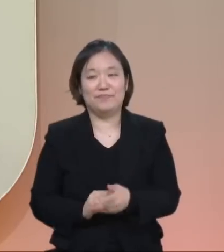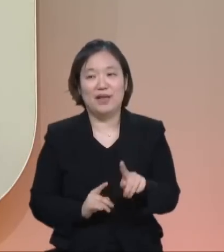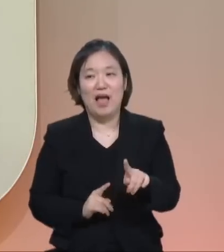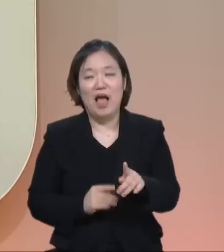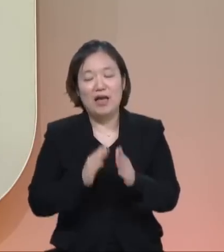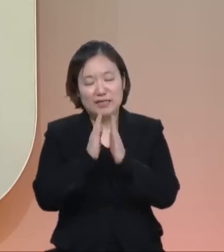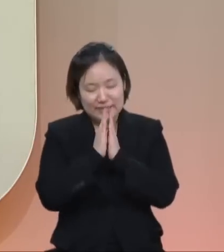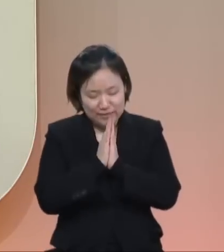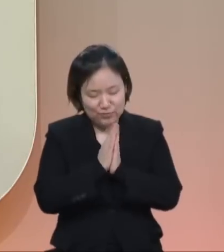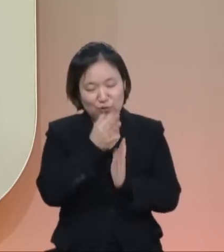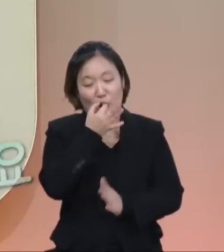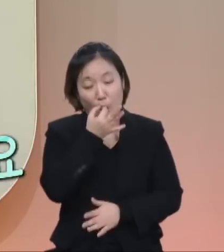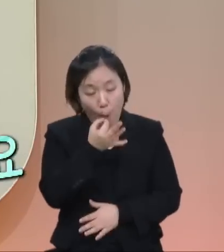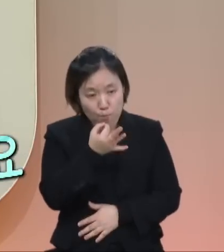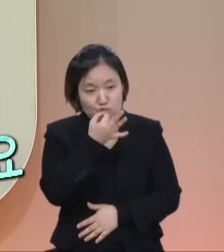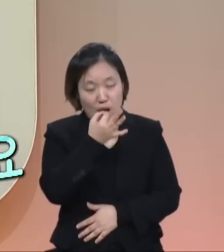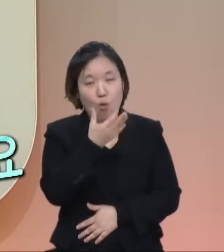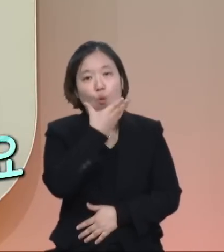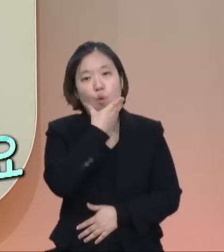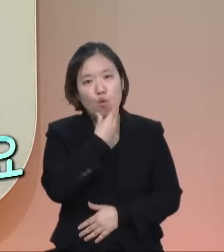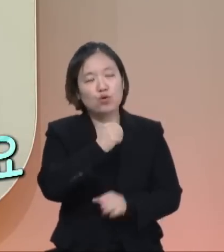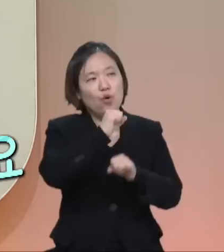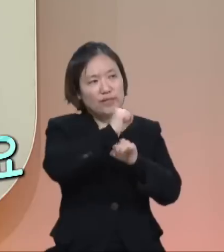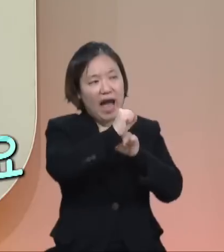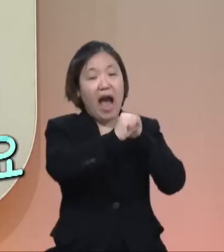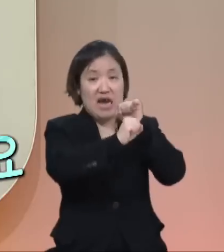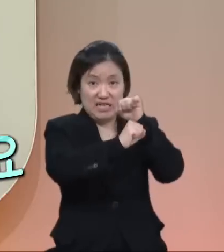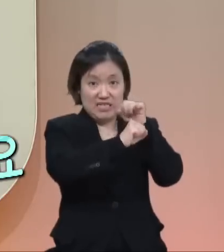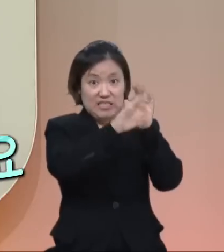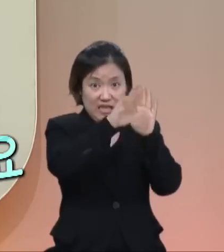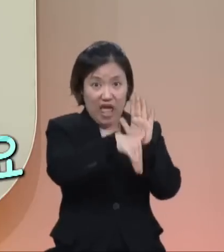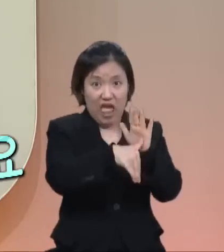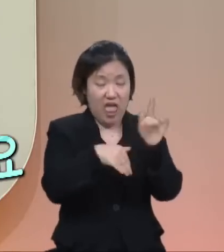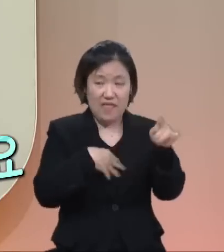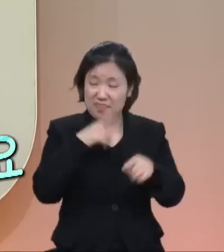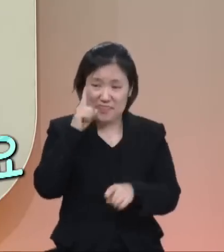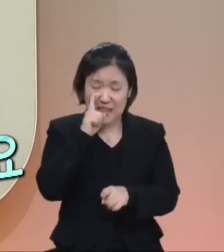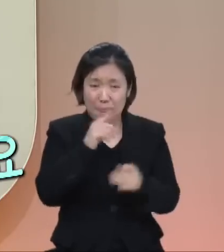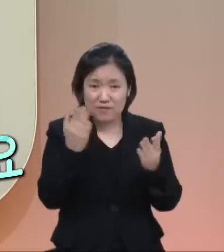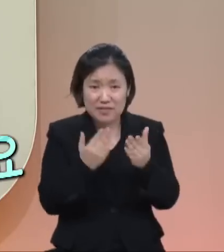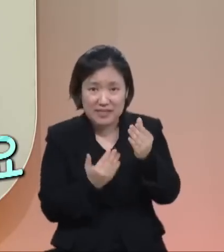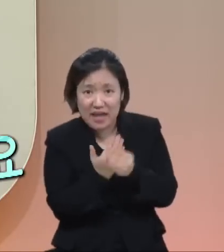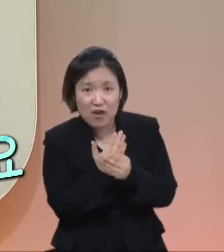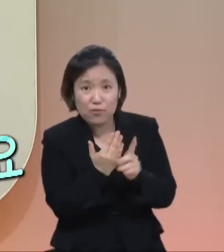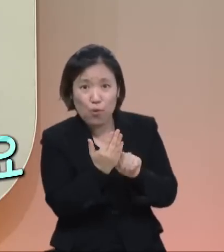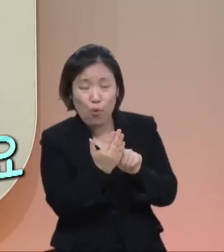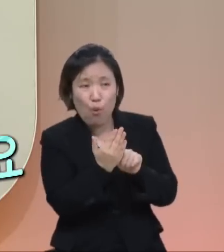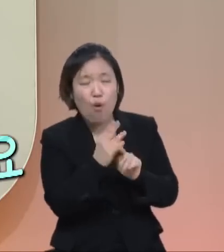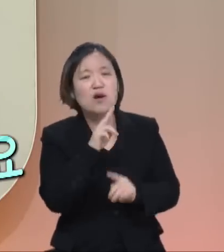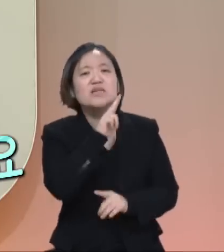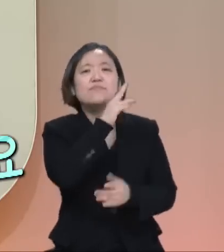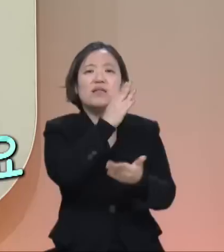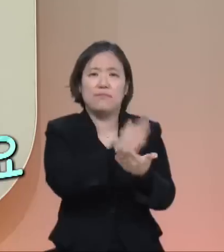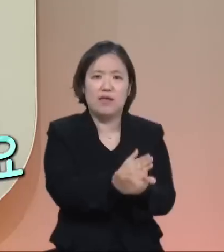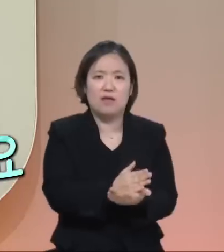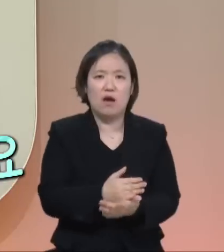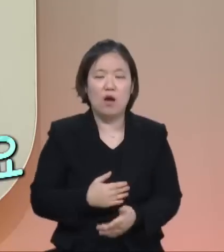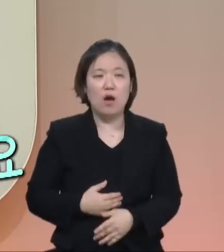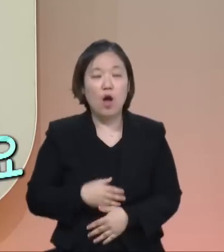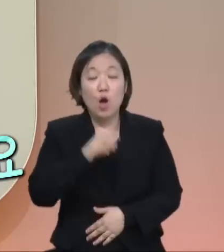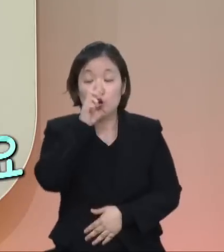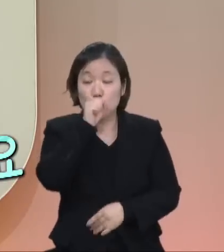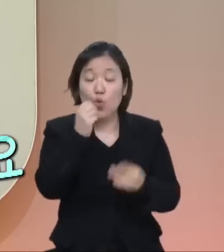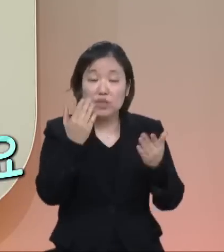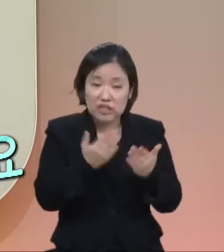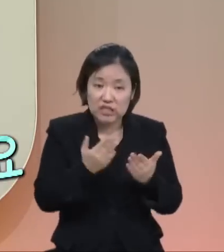공덕을 닦으면서 나쁜 일에 일어났다 하더라도 의심하지 마세요 좋은 일이 일어났던 나쁜